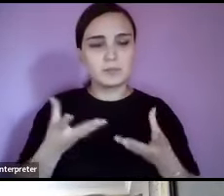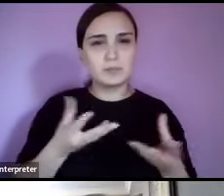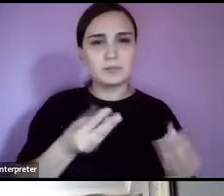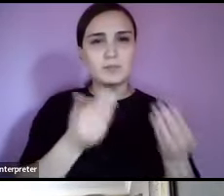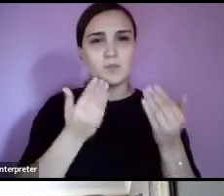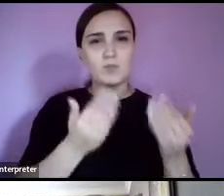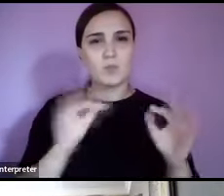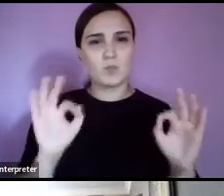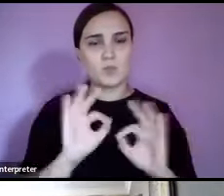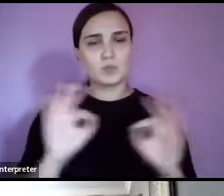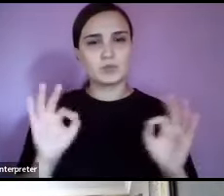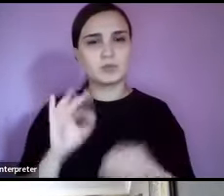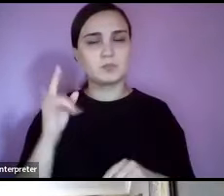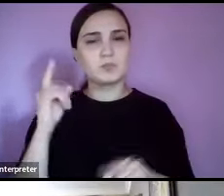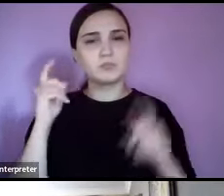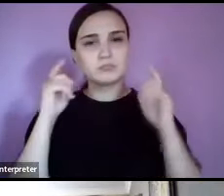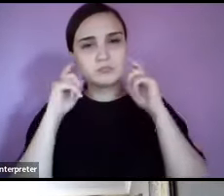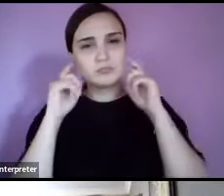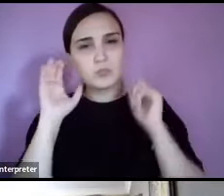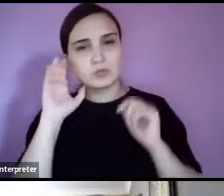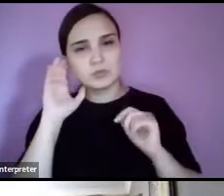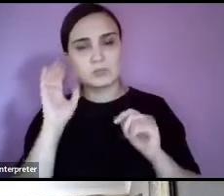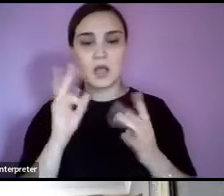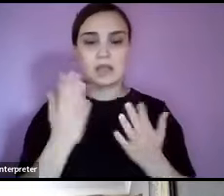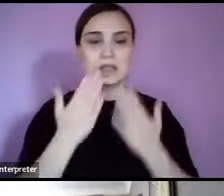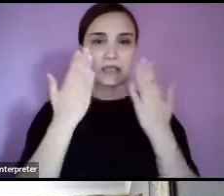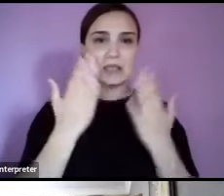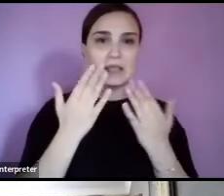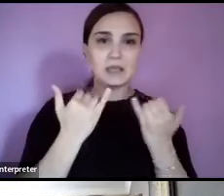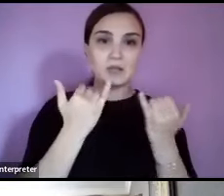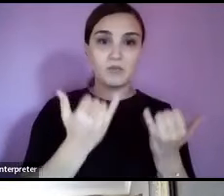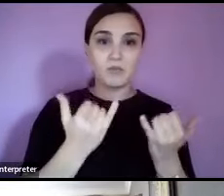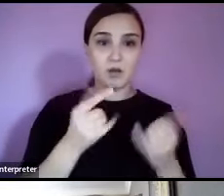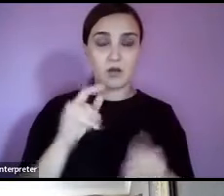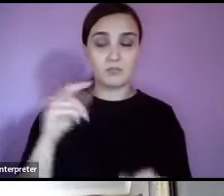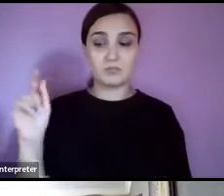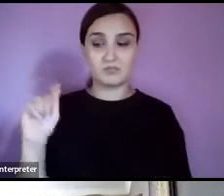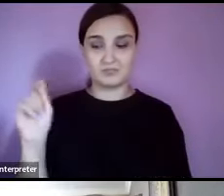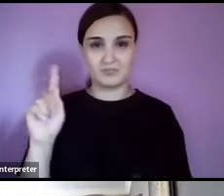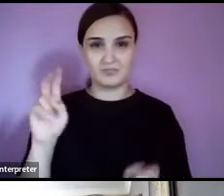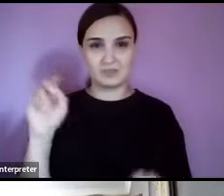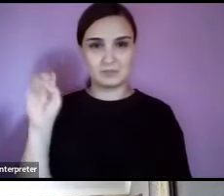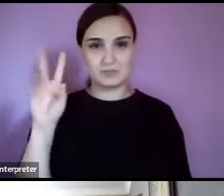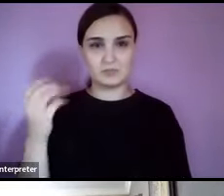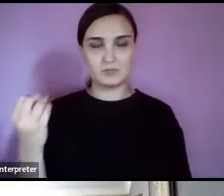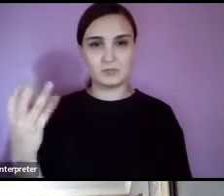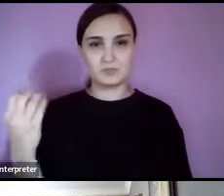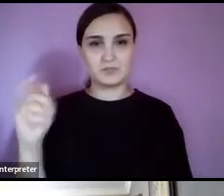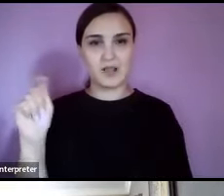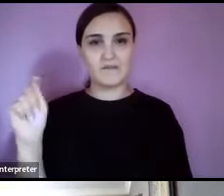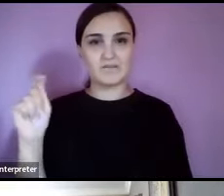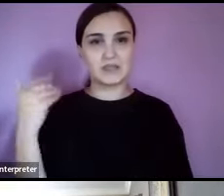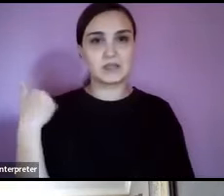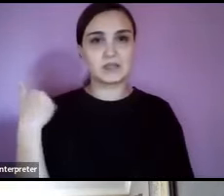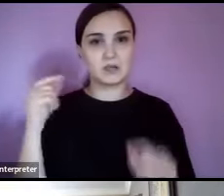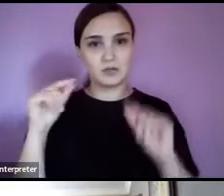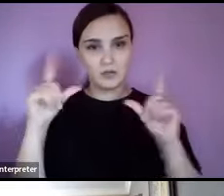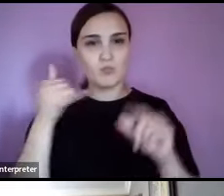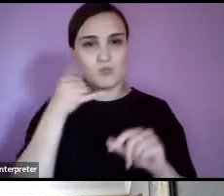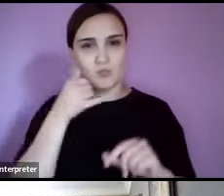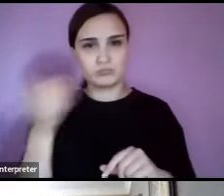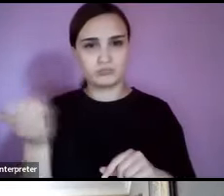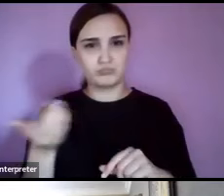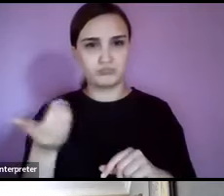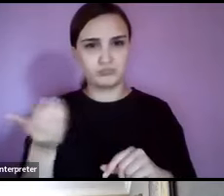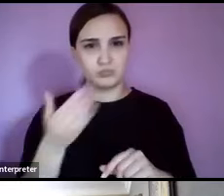მუსიკის მოსმენა ან კითხვა. ჩვენ ახლა მაღაზიაზე რო საუბრობთ, უმეტესობა ალბათ დამეთანხმებით რო ვიყენებთ მობილურ